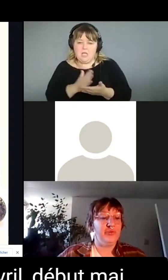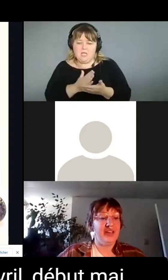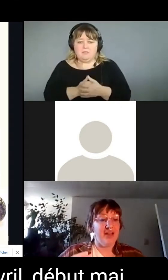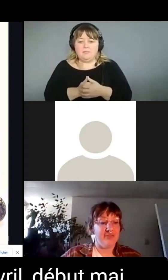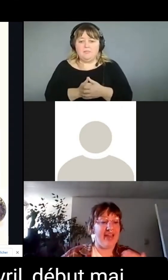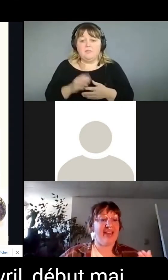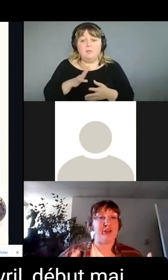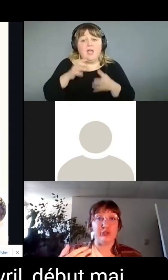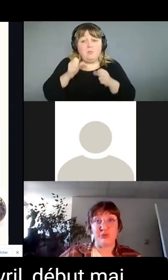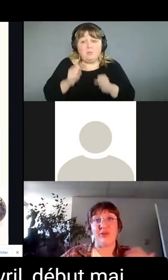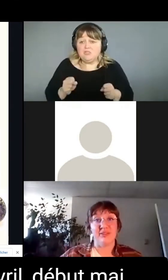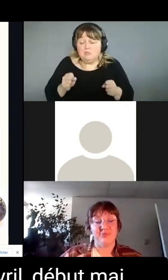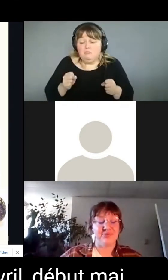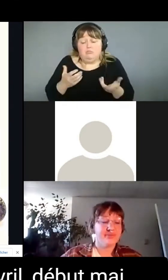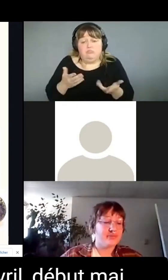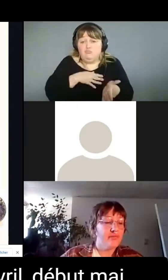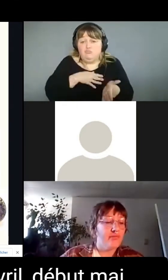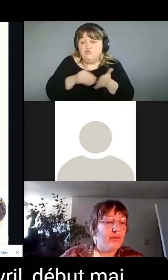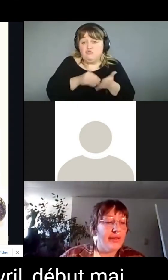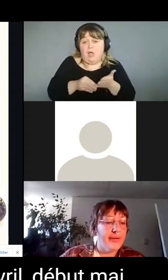Mais vous pouvez en faire souvent.